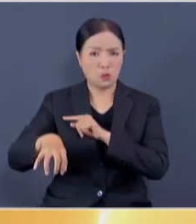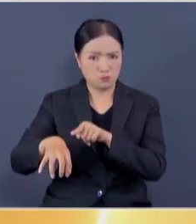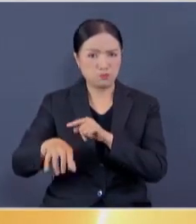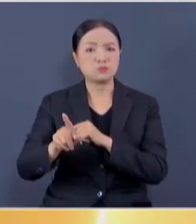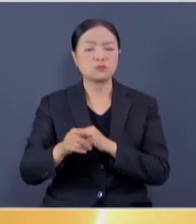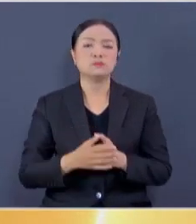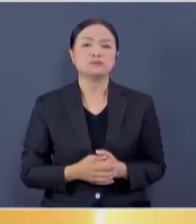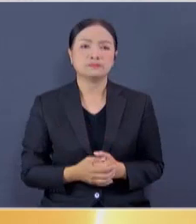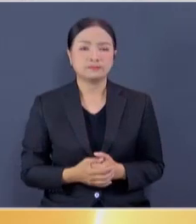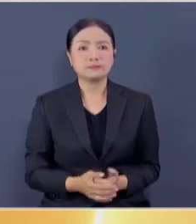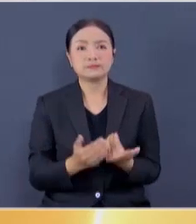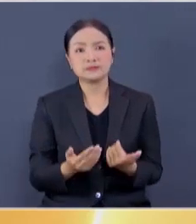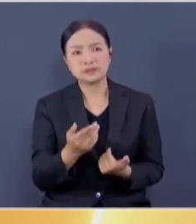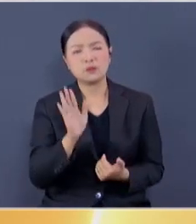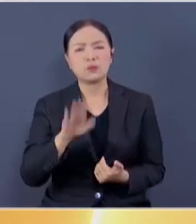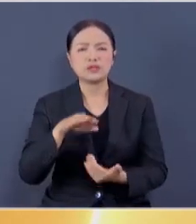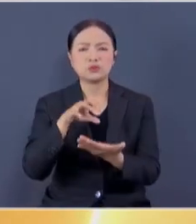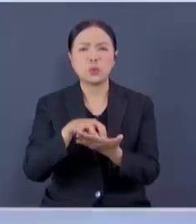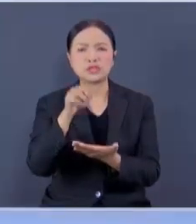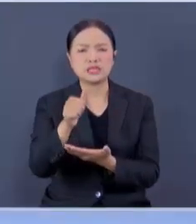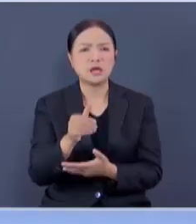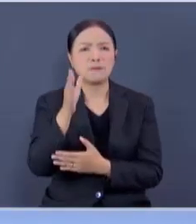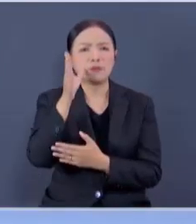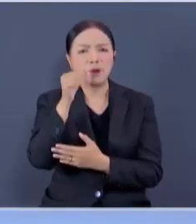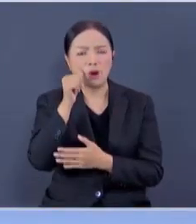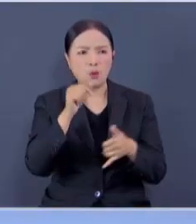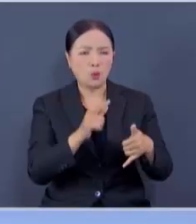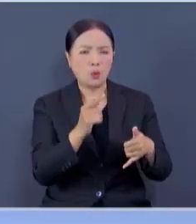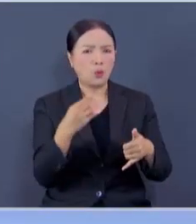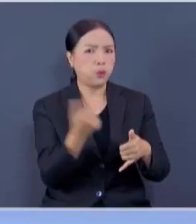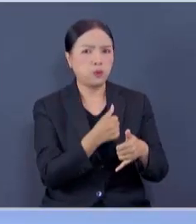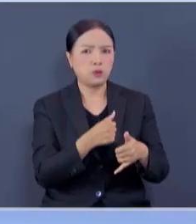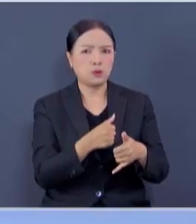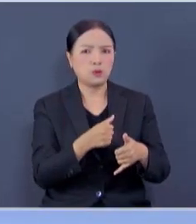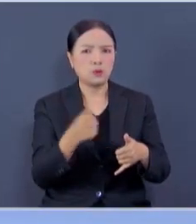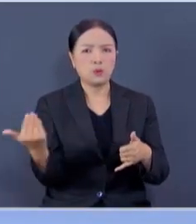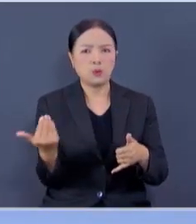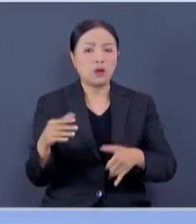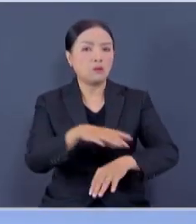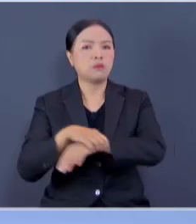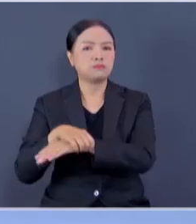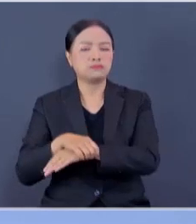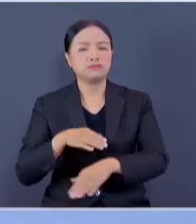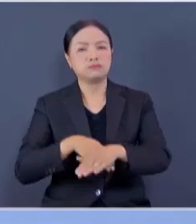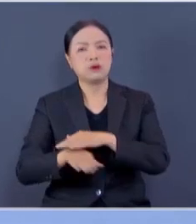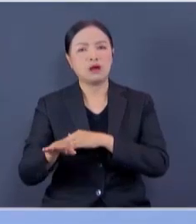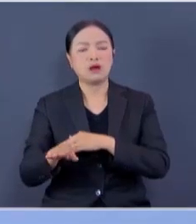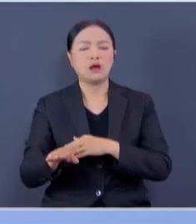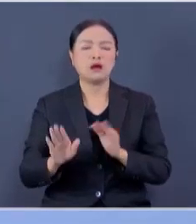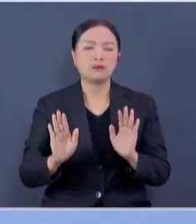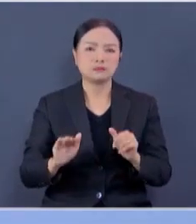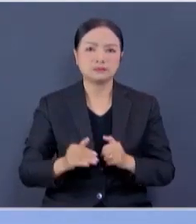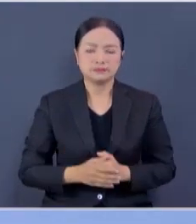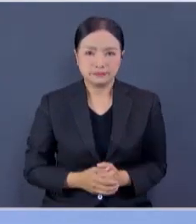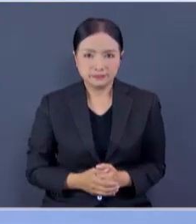อบอีกครั้งนึงนะแต่อันนี้ก็โชคดีมากเลยนะฮะคุณพ่อตติวัยสัญชาติยานคุณพ่อคว้าแขนลูกวิ่งก่อนเลยนะครับ ก็ต้องลอง